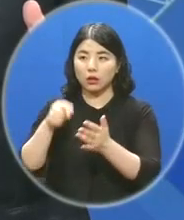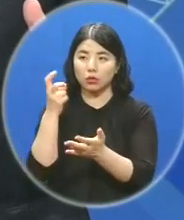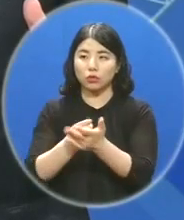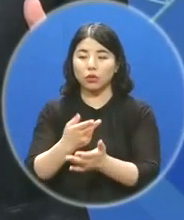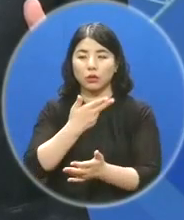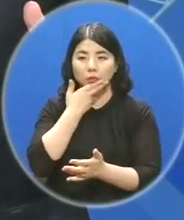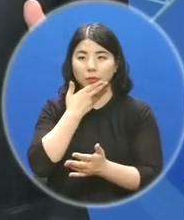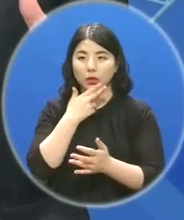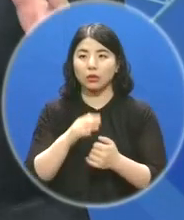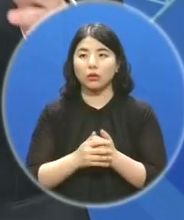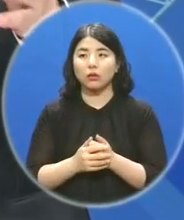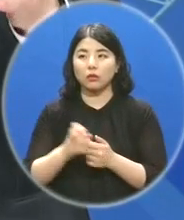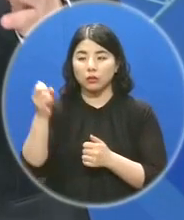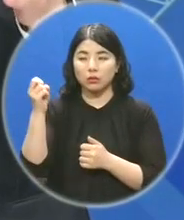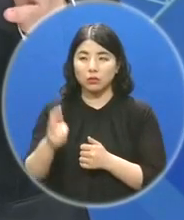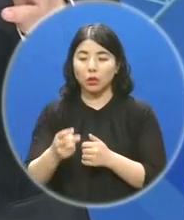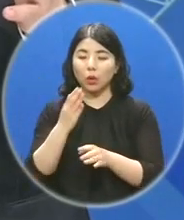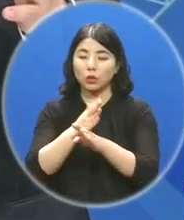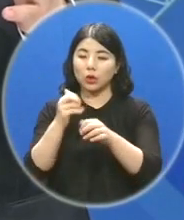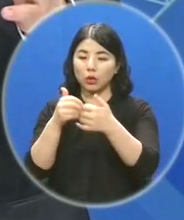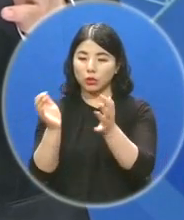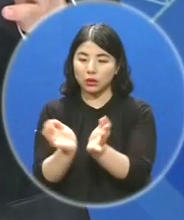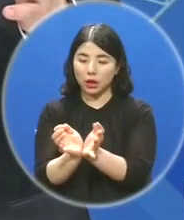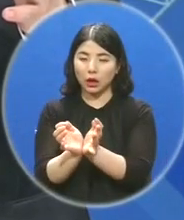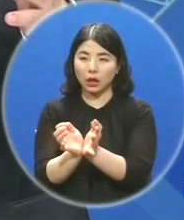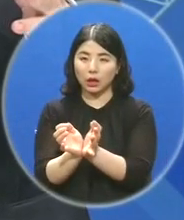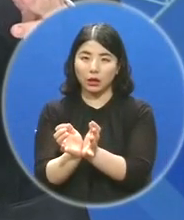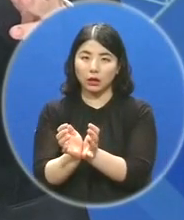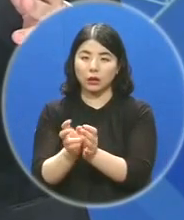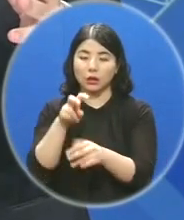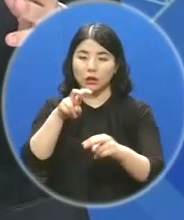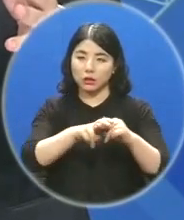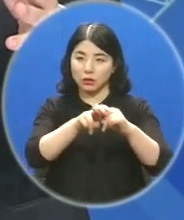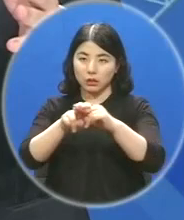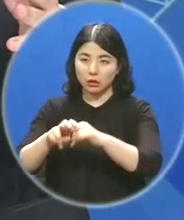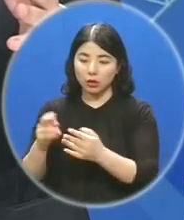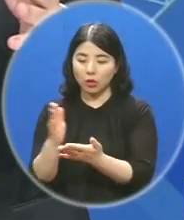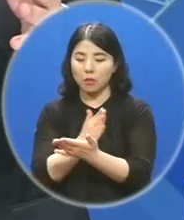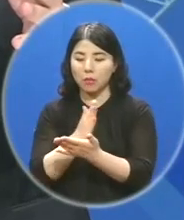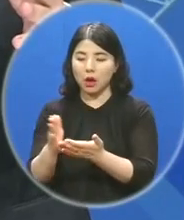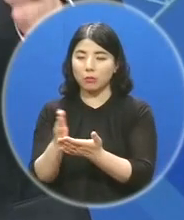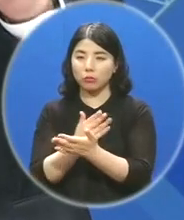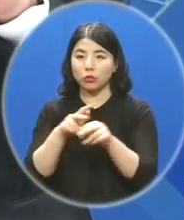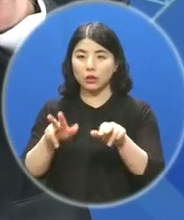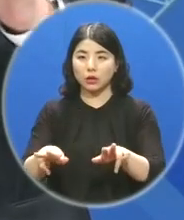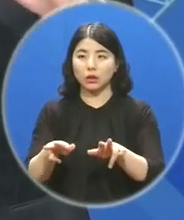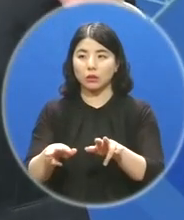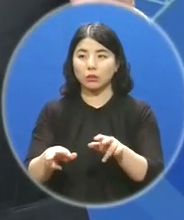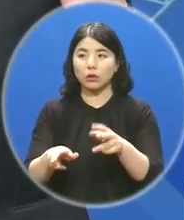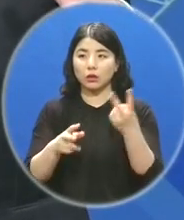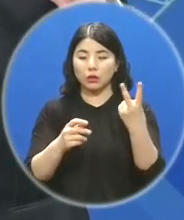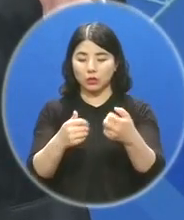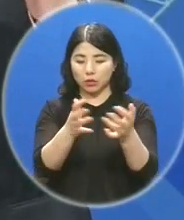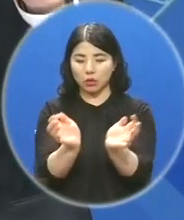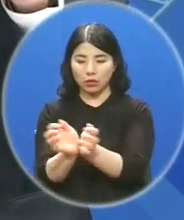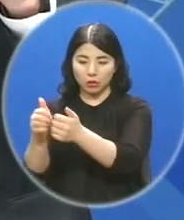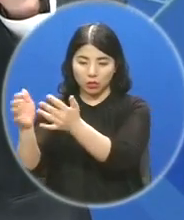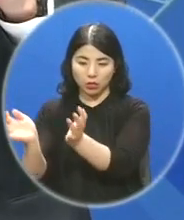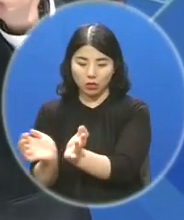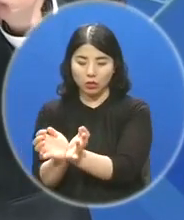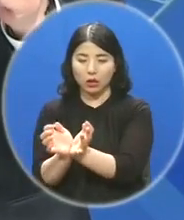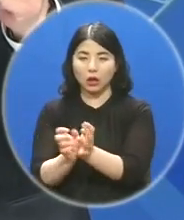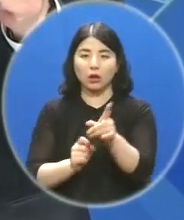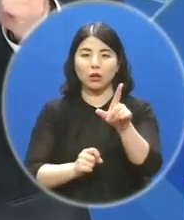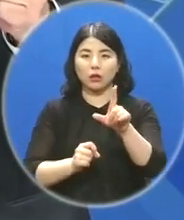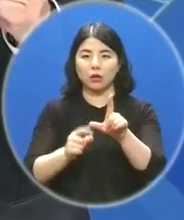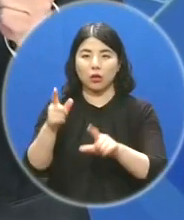말이에요. 그리고 이 정당의 그 의석의 배분이 지금은 두 개의 양대 정당이